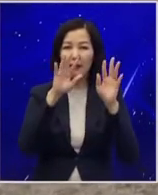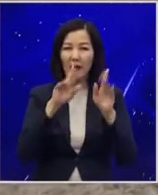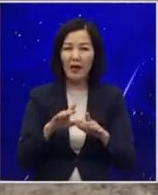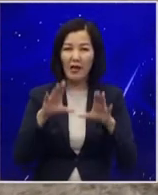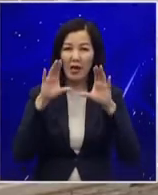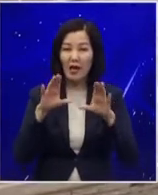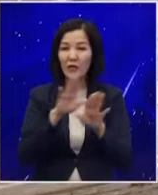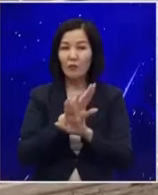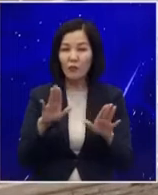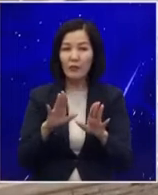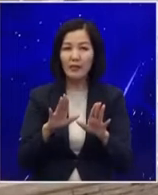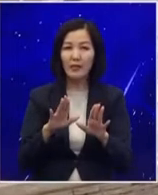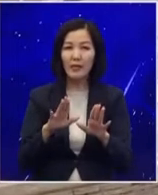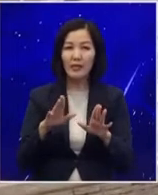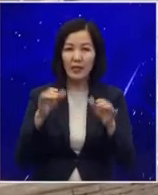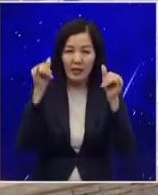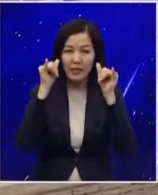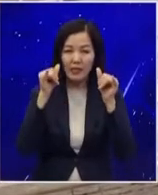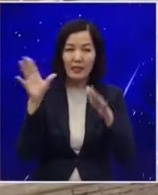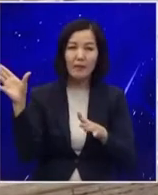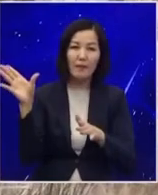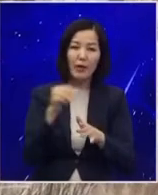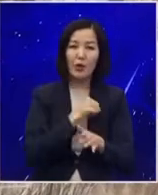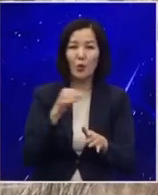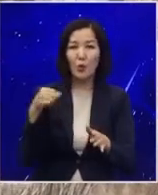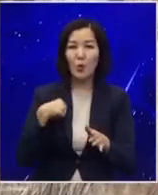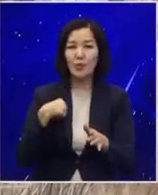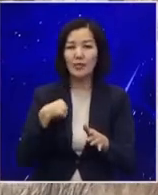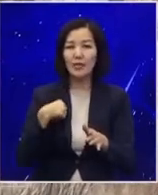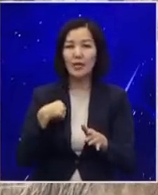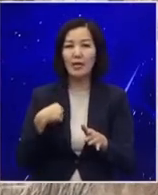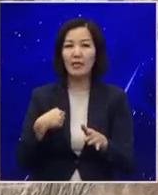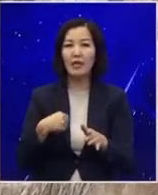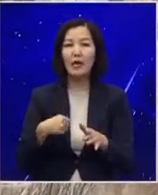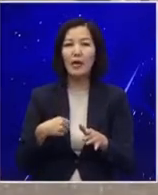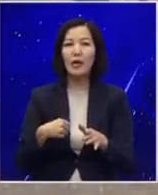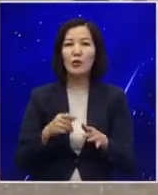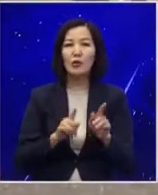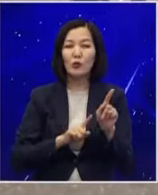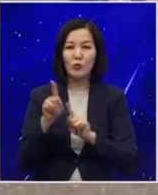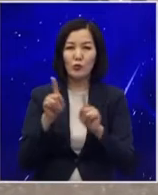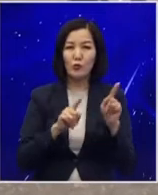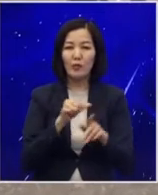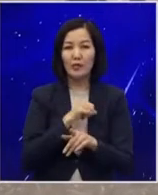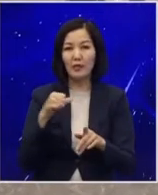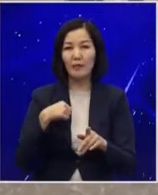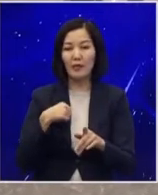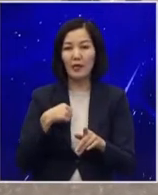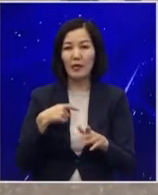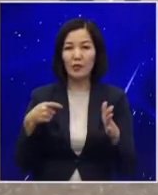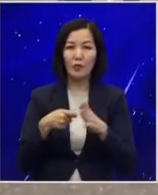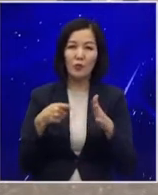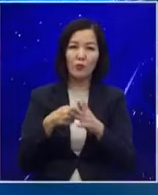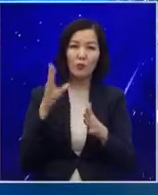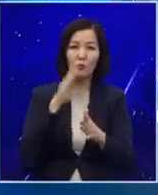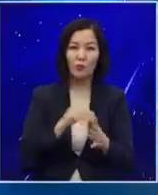қалың жаумаса ірі баспен ұсақ мал түгелдей тебінмен шығады. Сөйтіп көкек туа көк шөпке ауыздары ілініп кетеді дейді